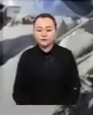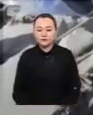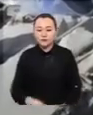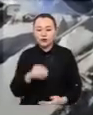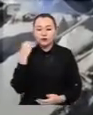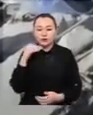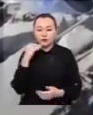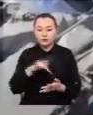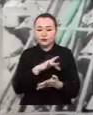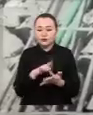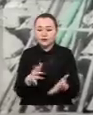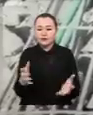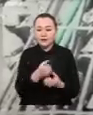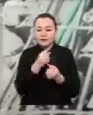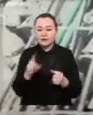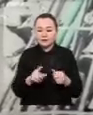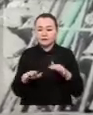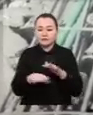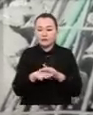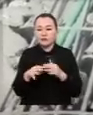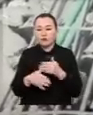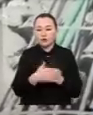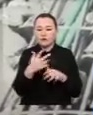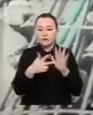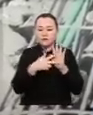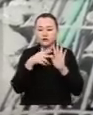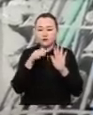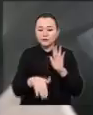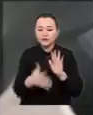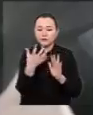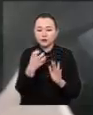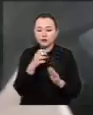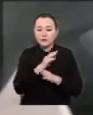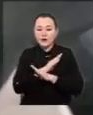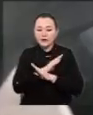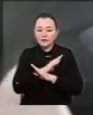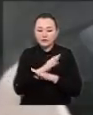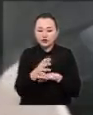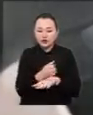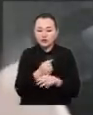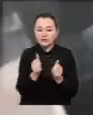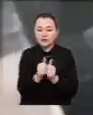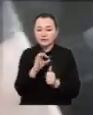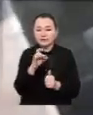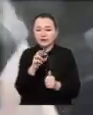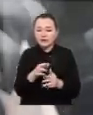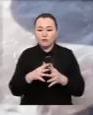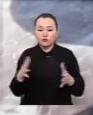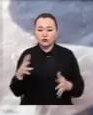В Турции извлекли из-под обломков более 8,5 тысяч погибших. В соседней Сирии